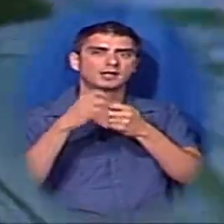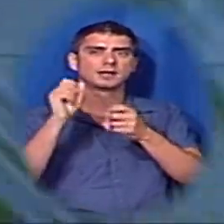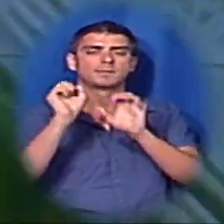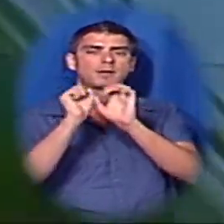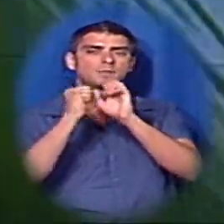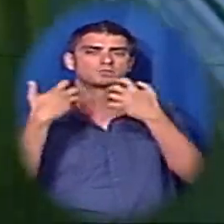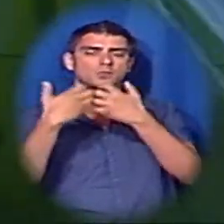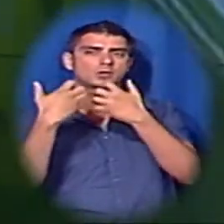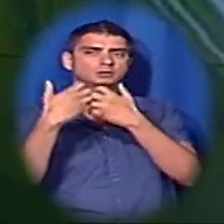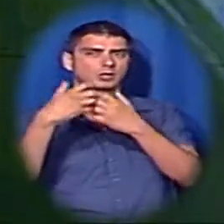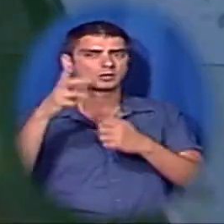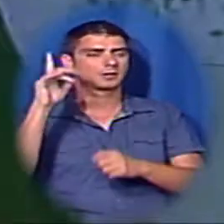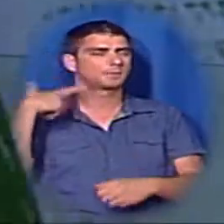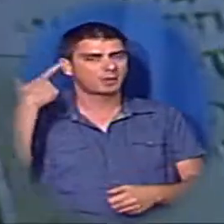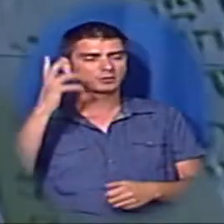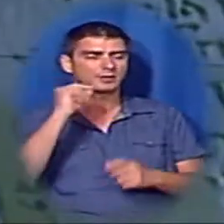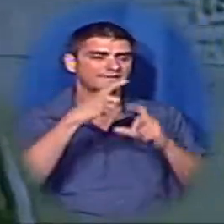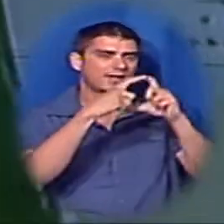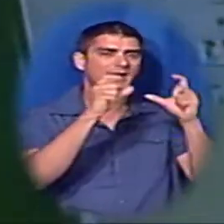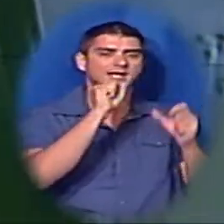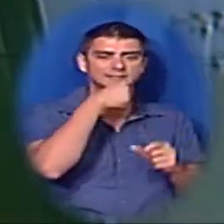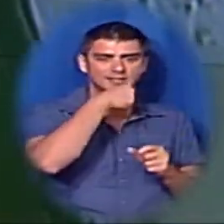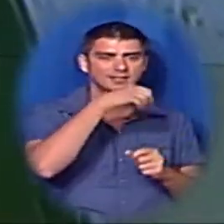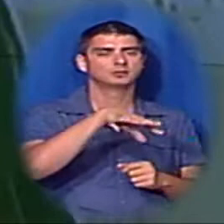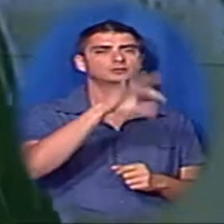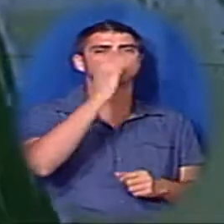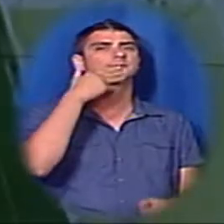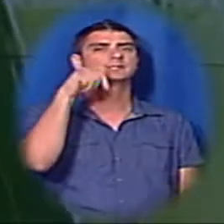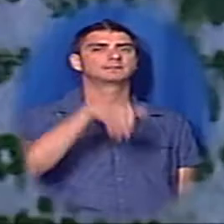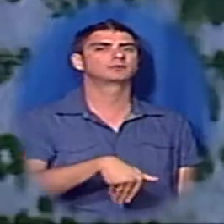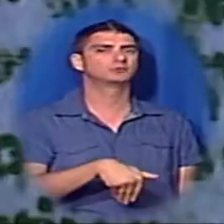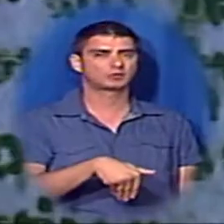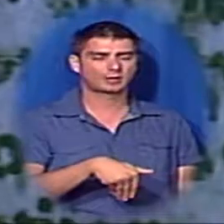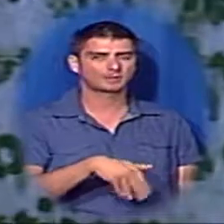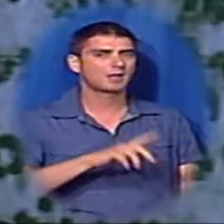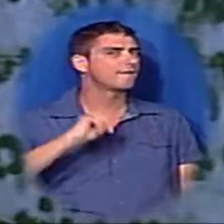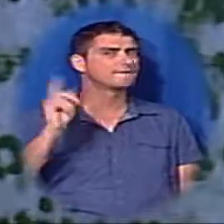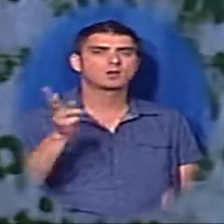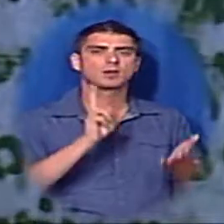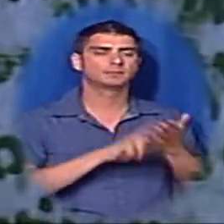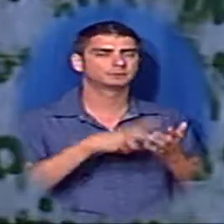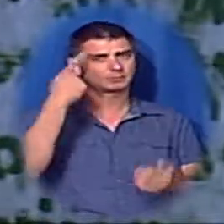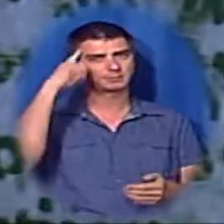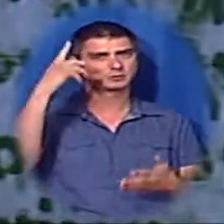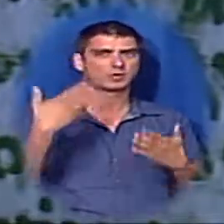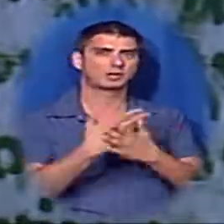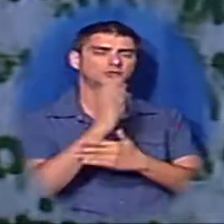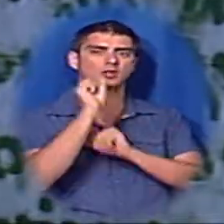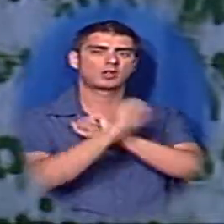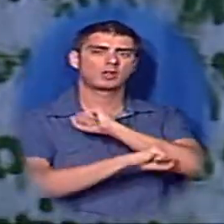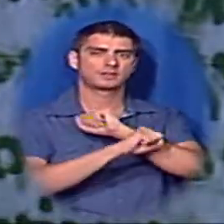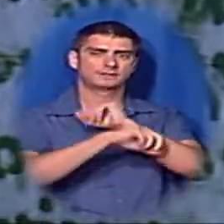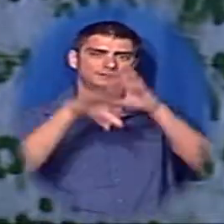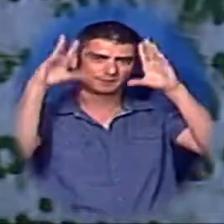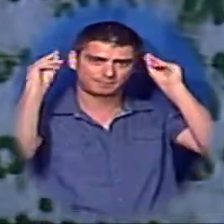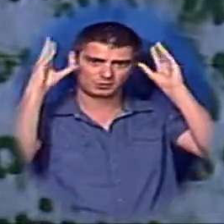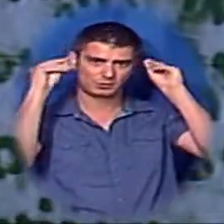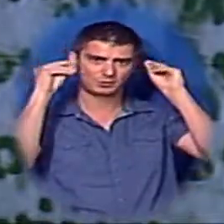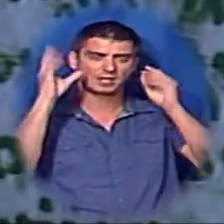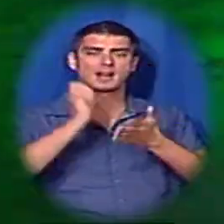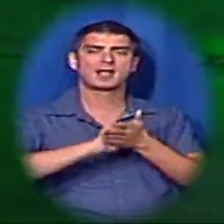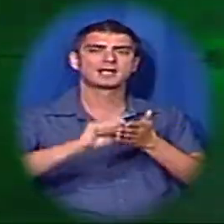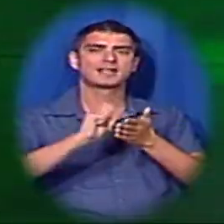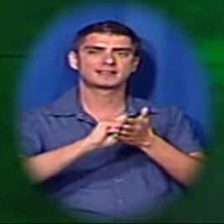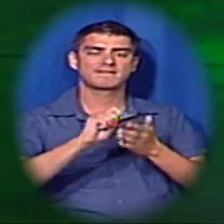במוזיאון בלונדון ובין פיסת חרס עתיקה שנמצאת בירושלים. בכל זאת, בזכות פיתוח חדש של אוניברסיטת בן גוריון, על